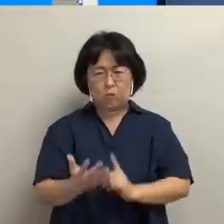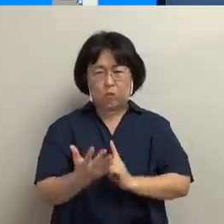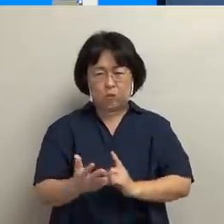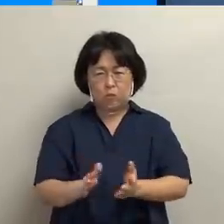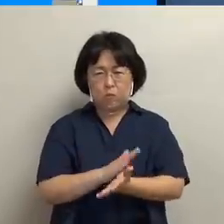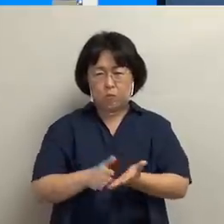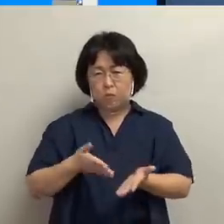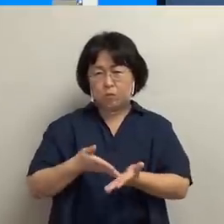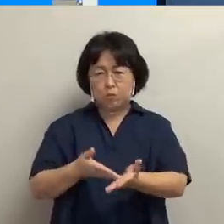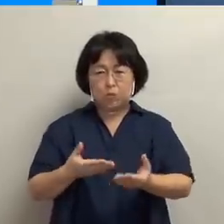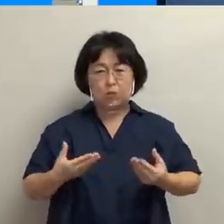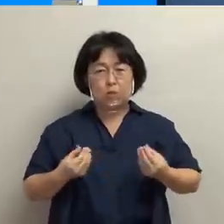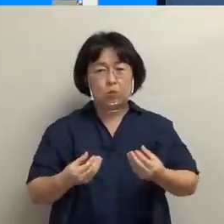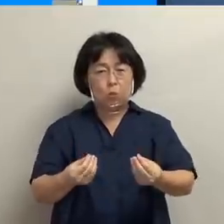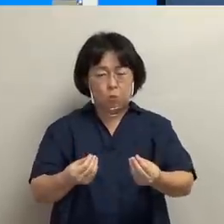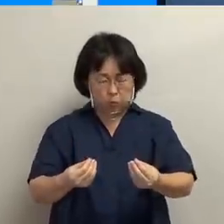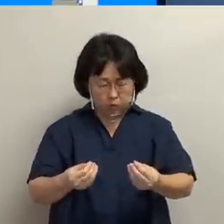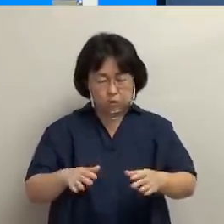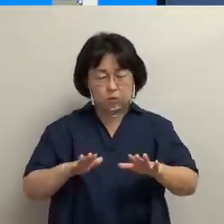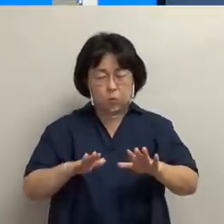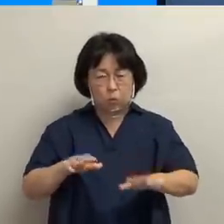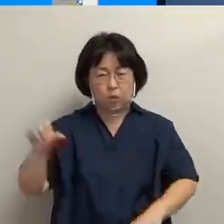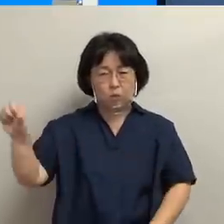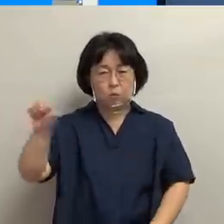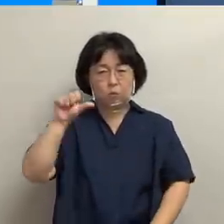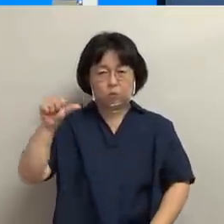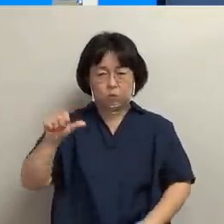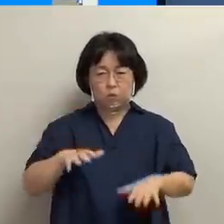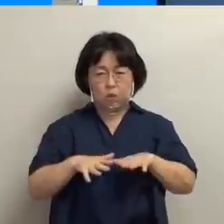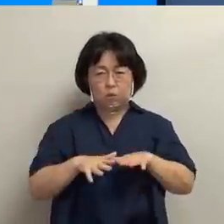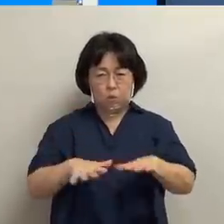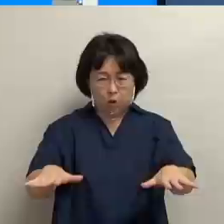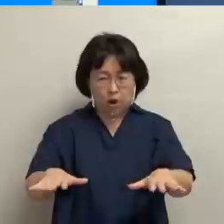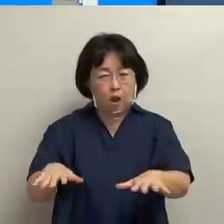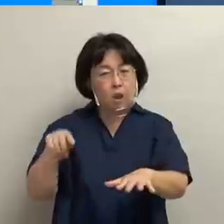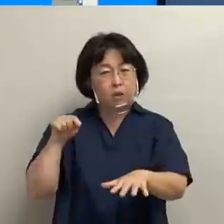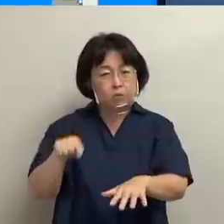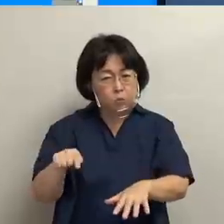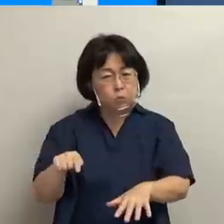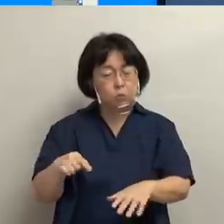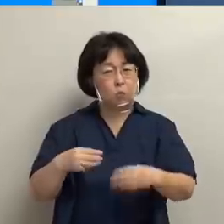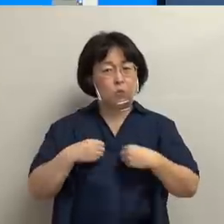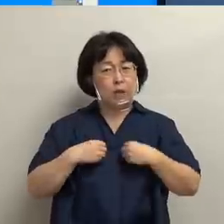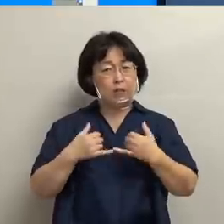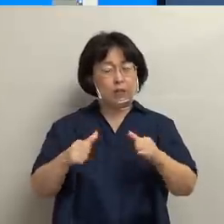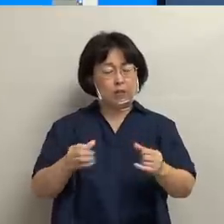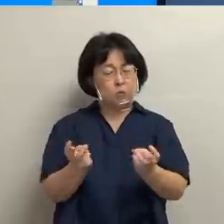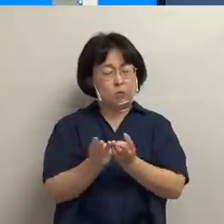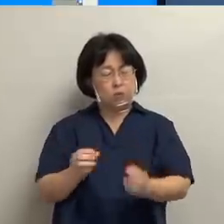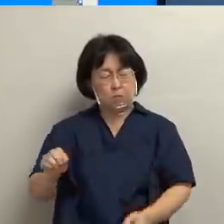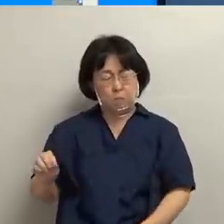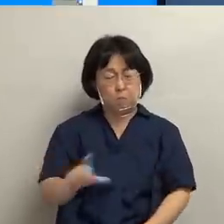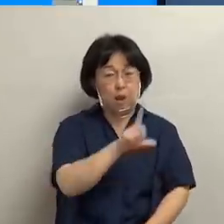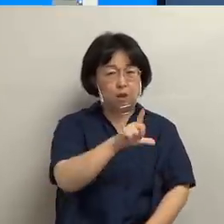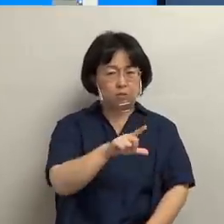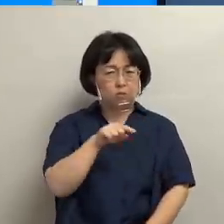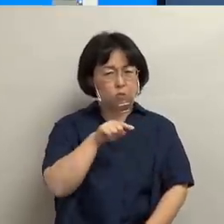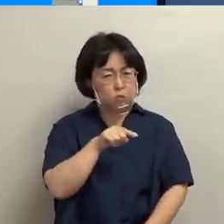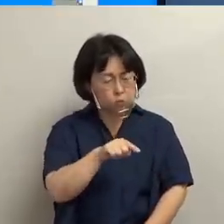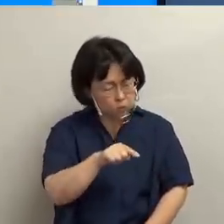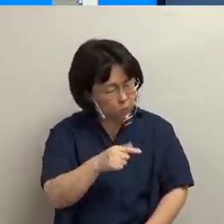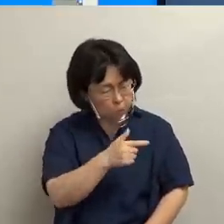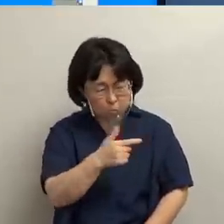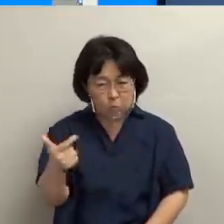通り今回第5波のえ感染者の急増というものは桁外れ